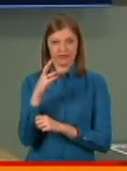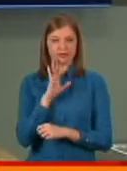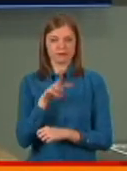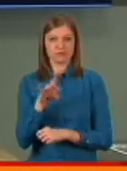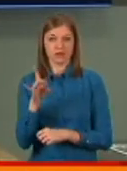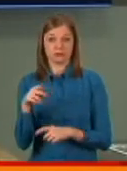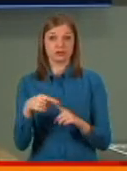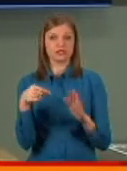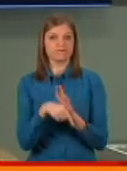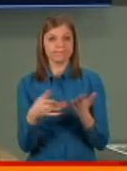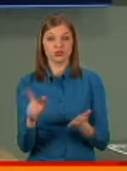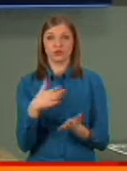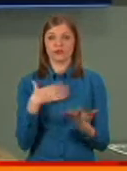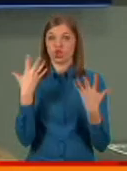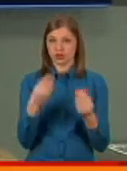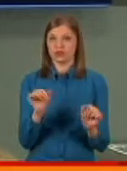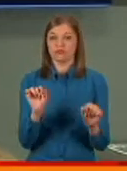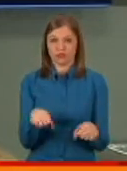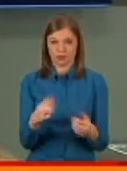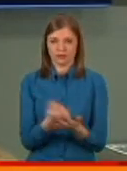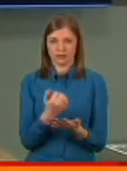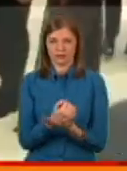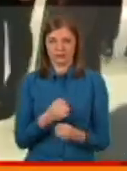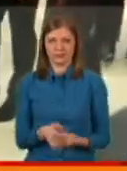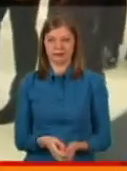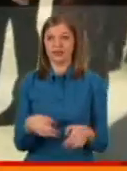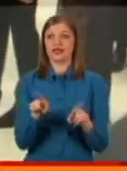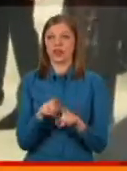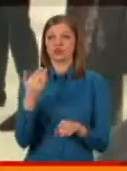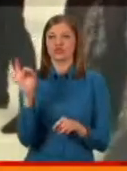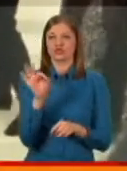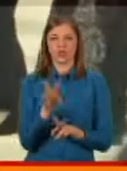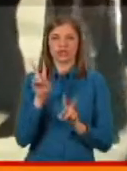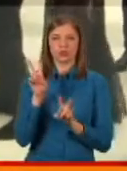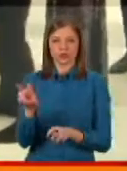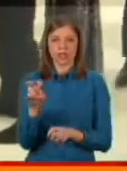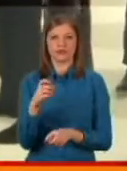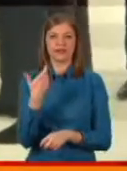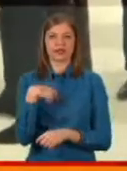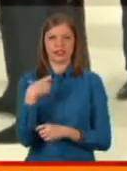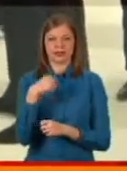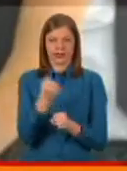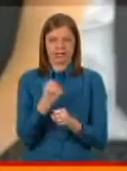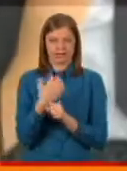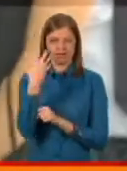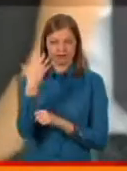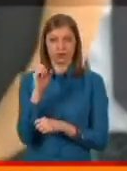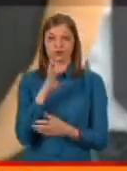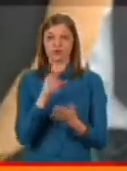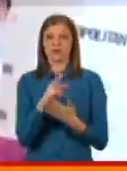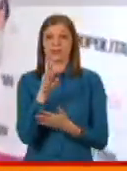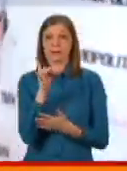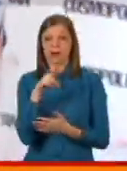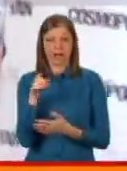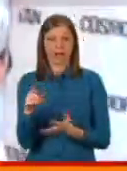цим все сказано про те, як у наші дні можна робити бізнес. Також її часто називають селф-мейд-мільярдеркою, бо свій мільярд